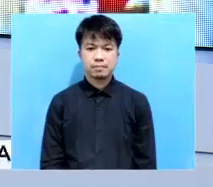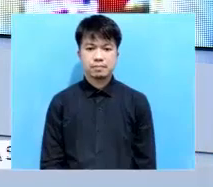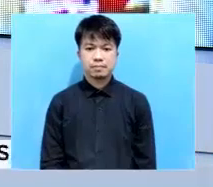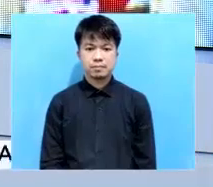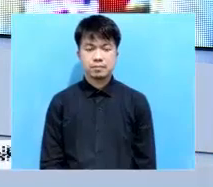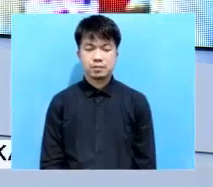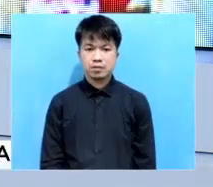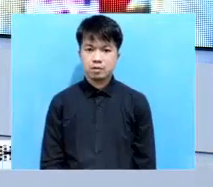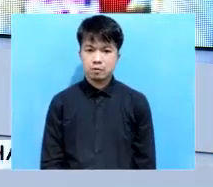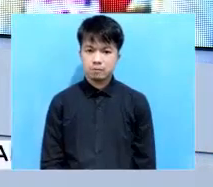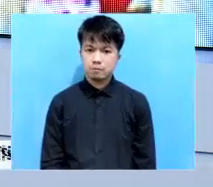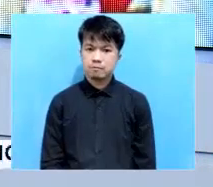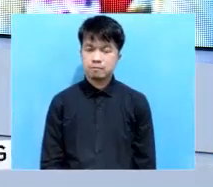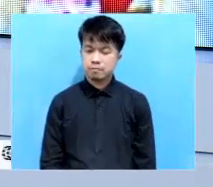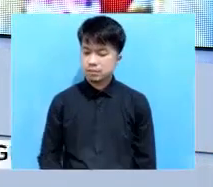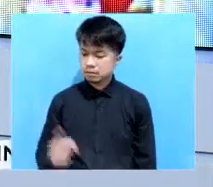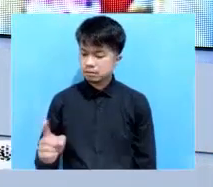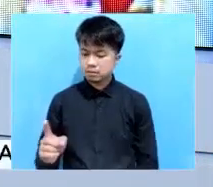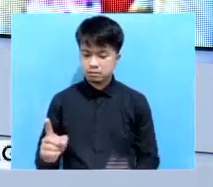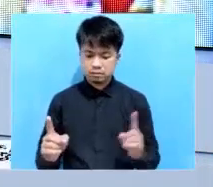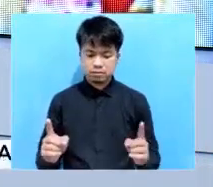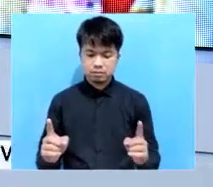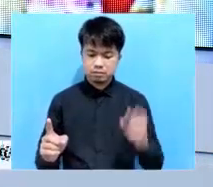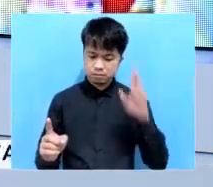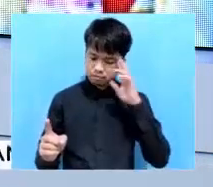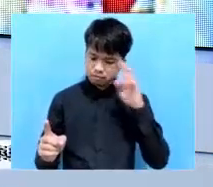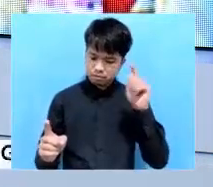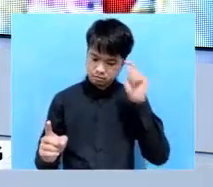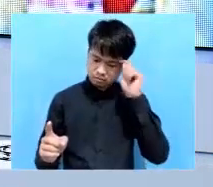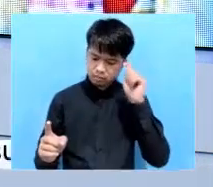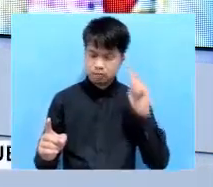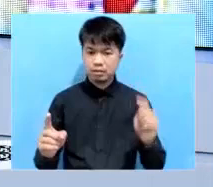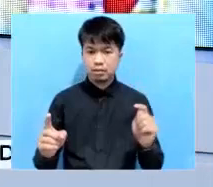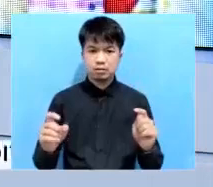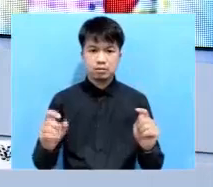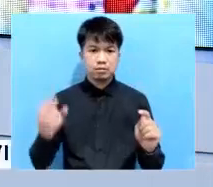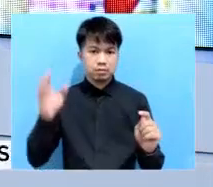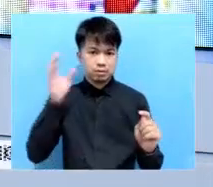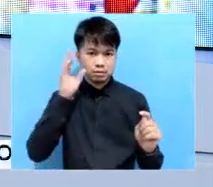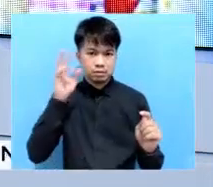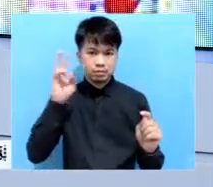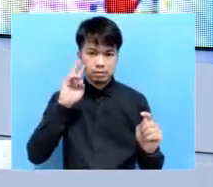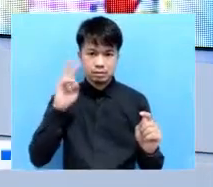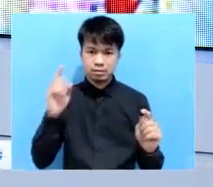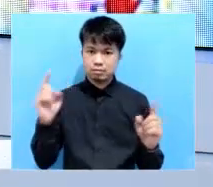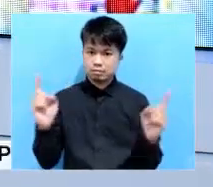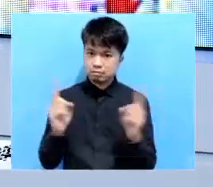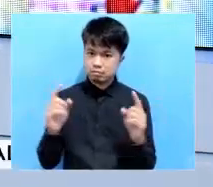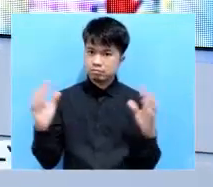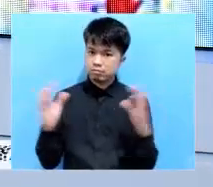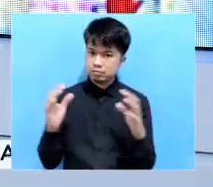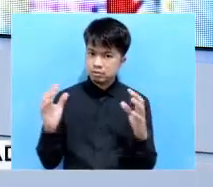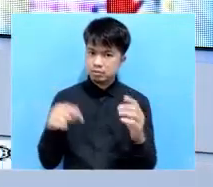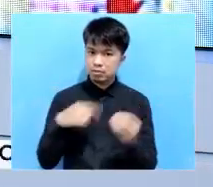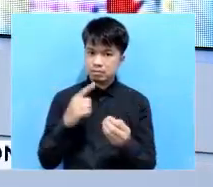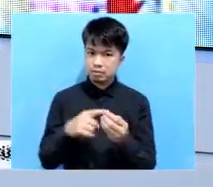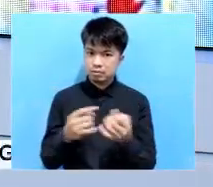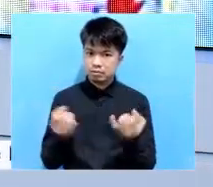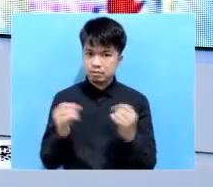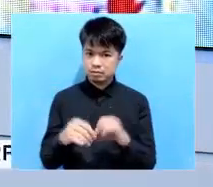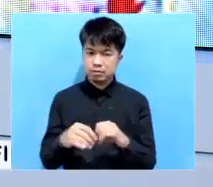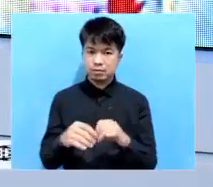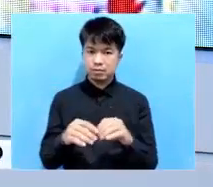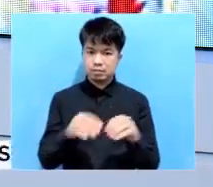Nagkasagutan sina Senator Raffy Tulfo at Cynthia Villar kaugnay sa isyu ng mga lupang sakahan na ginagawang subdivision.